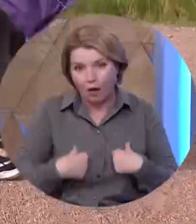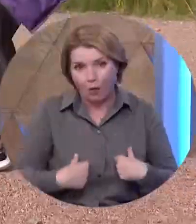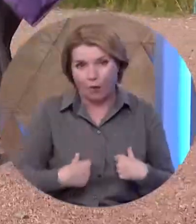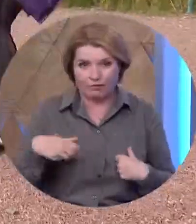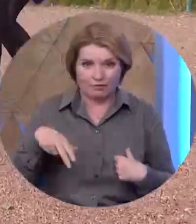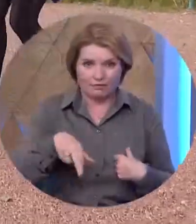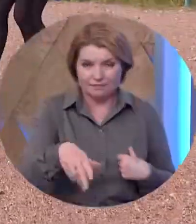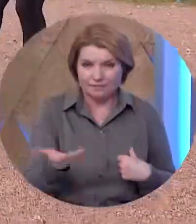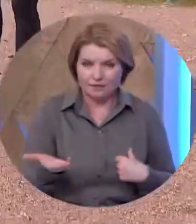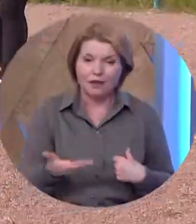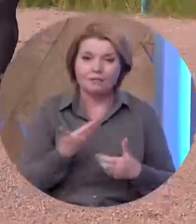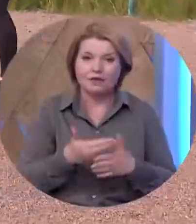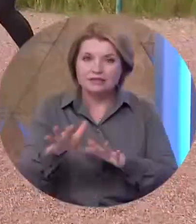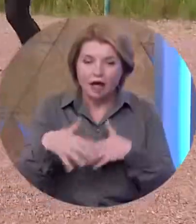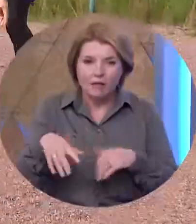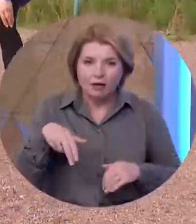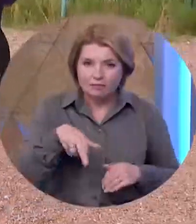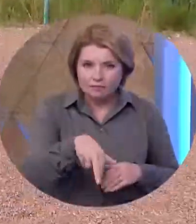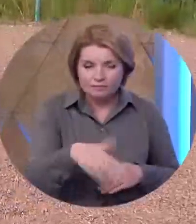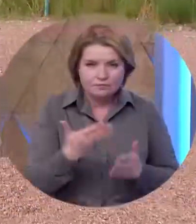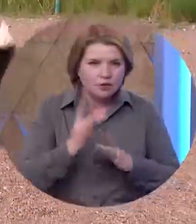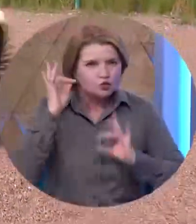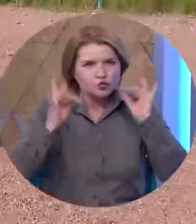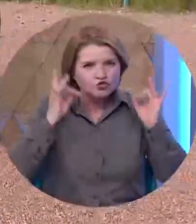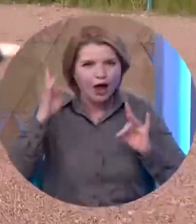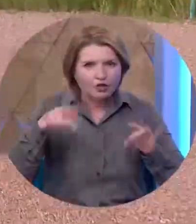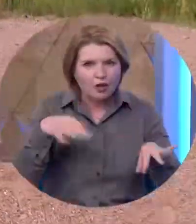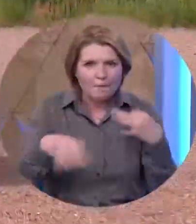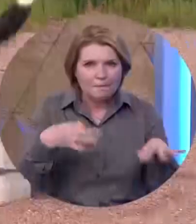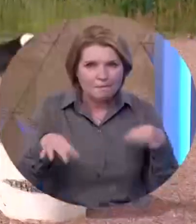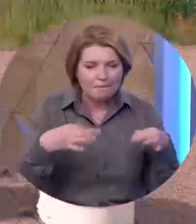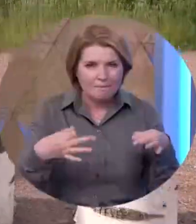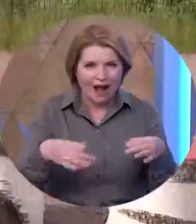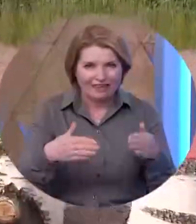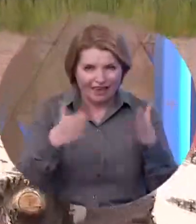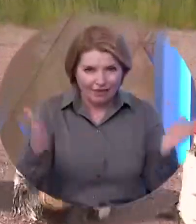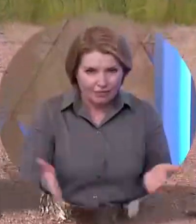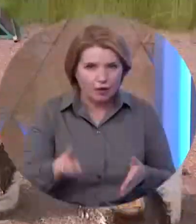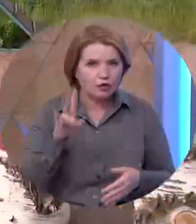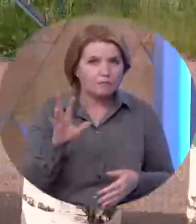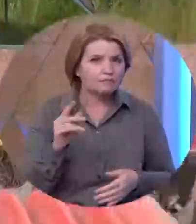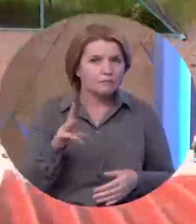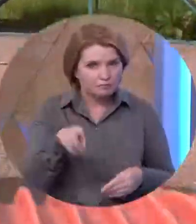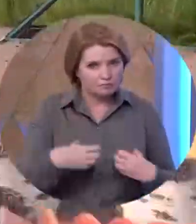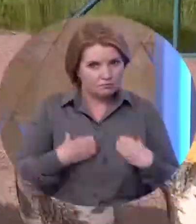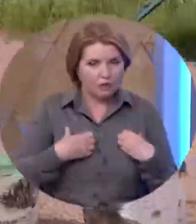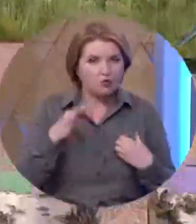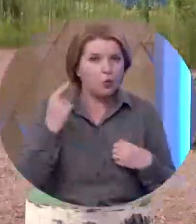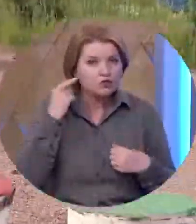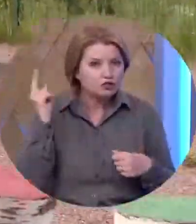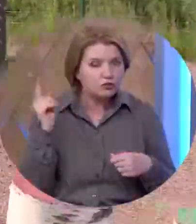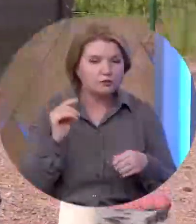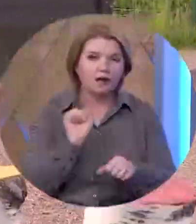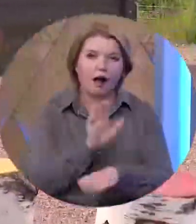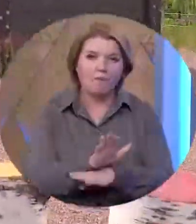относиться. Допустим, собака подходит к шуршащему пакету, она насторожилась, но слышит знакомую команду, ее это успокаивает,